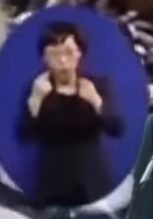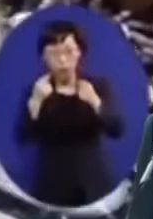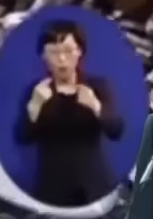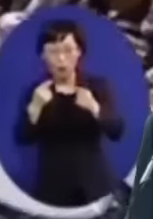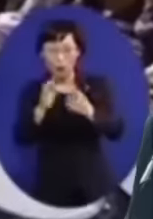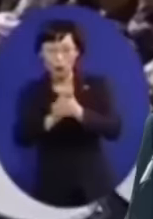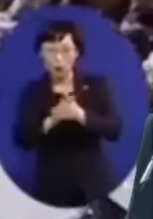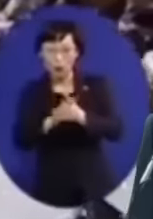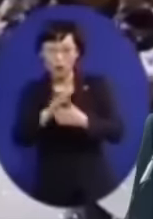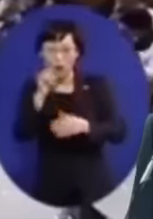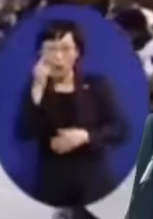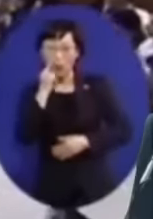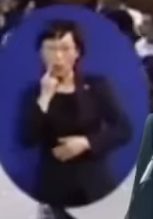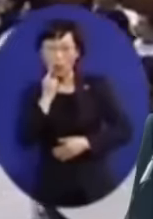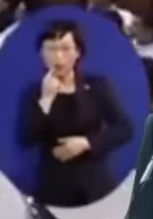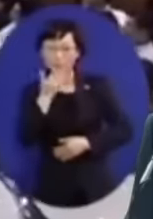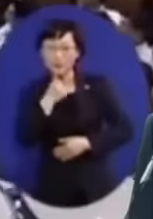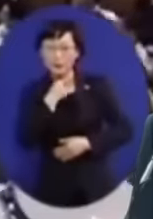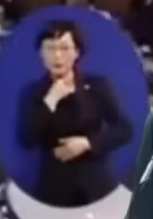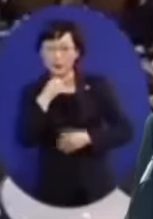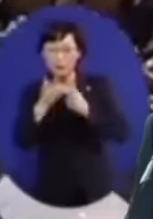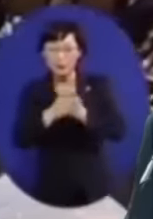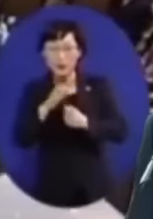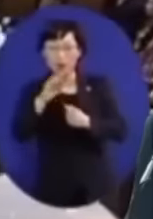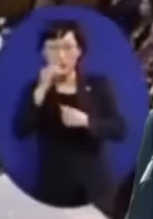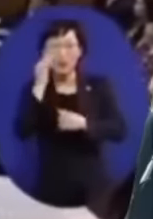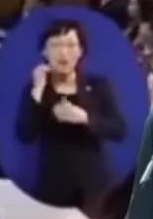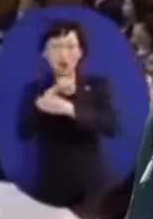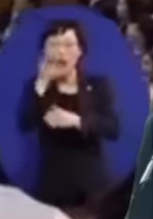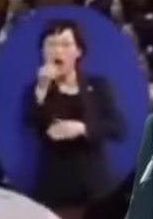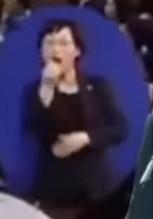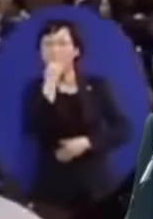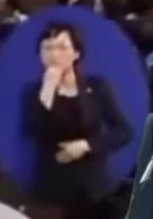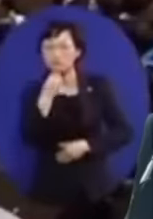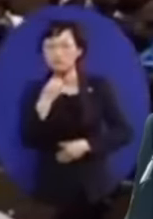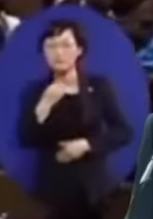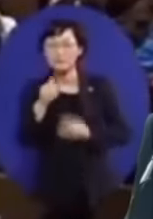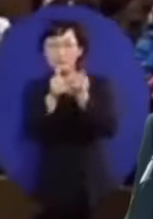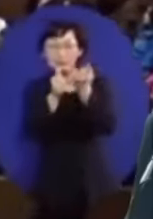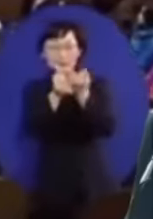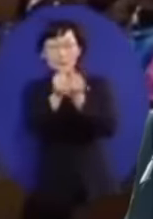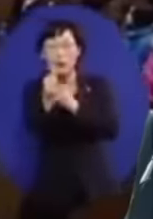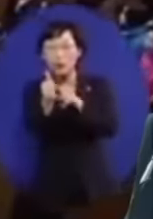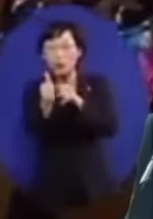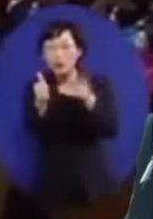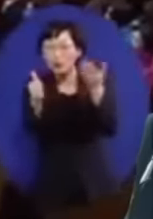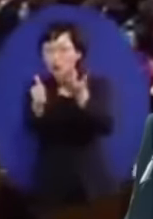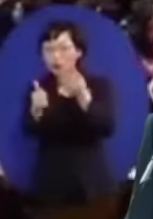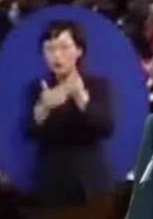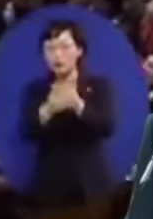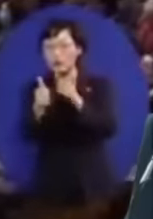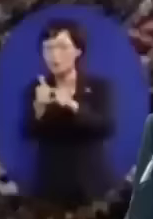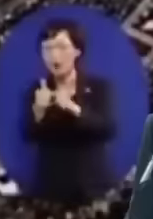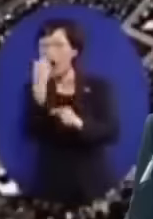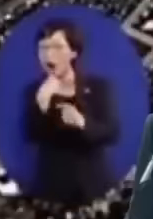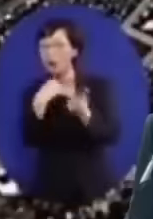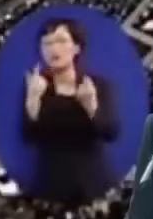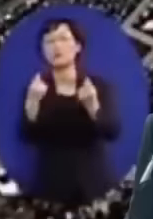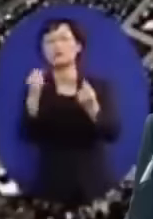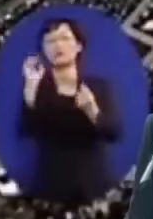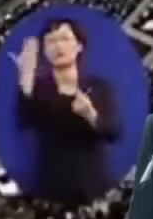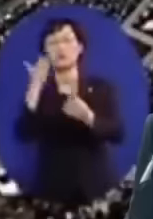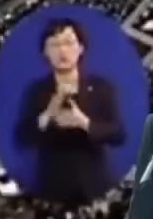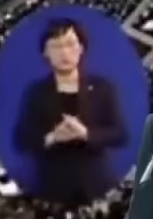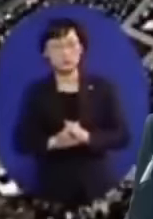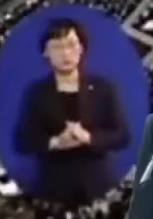탐스럽는지라. 그 열매를 자기가 따먹고 자기와 함께 있는 남편에게도 주매 그도 먹었다고 말했습니다.